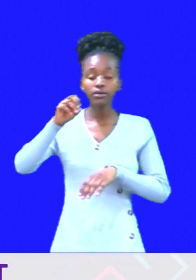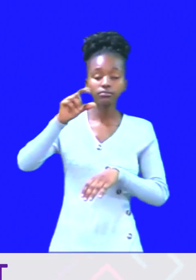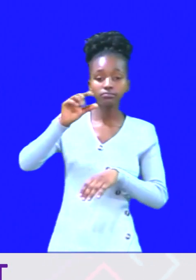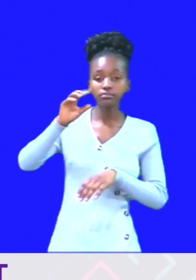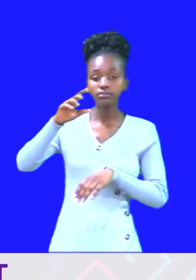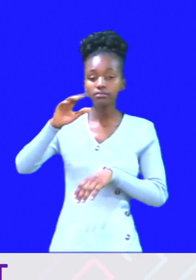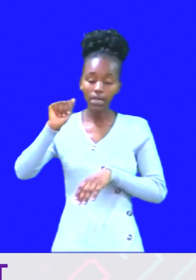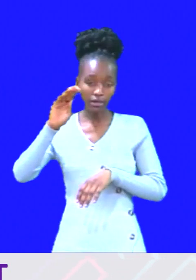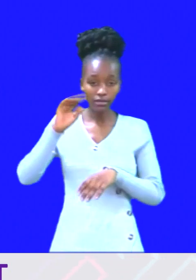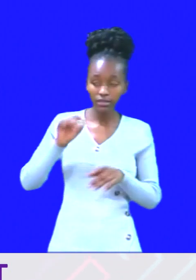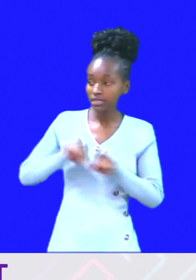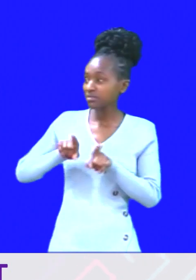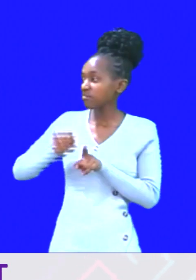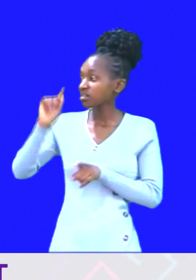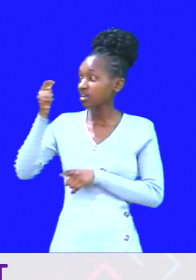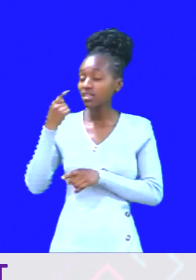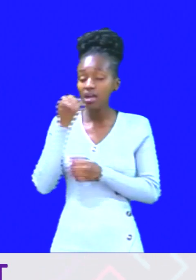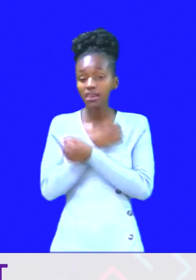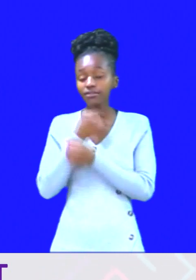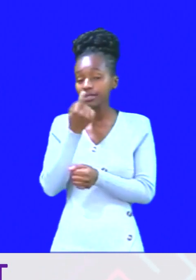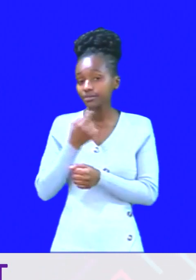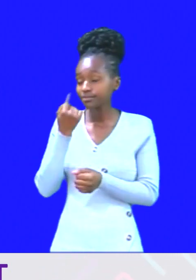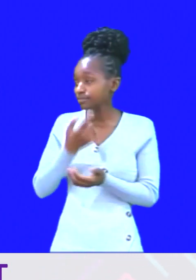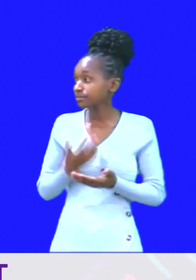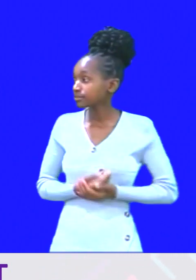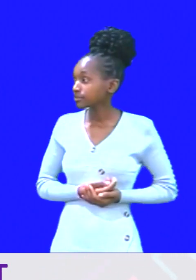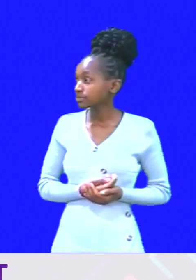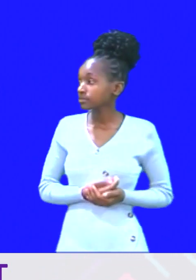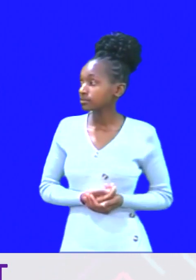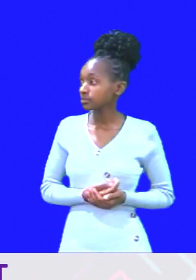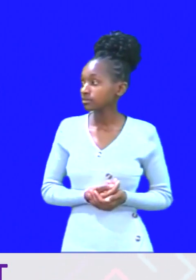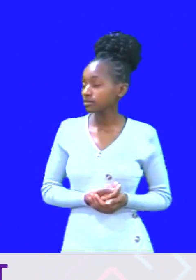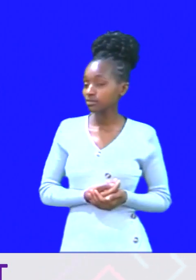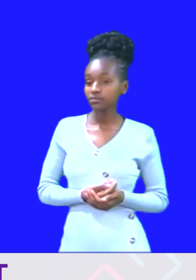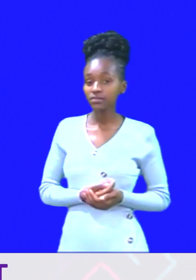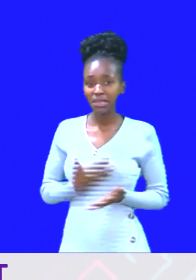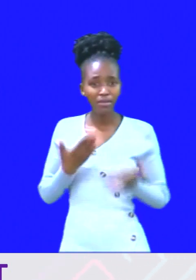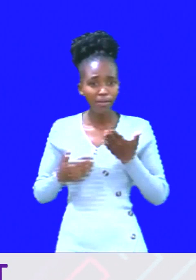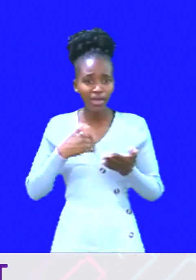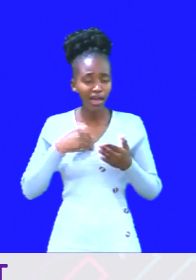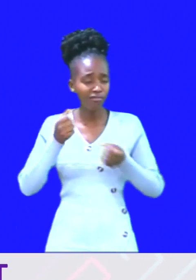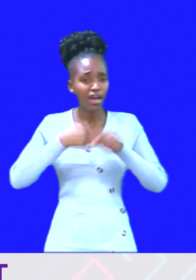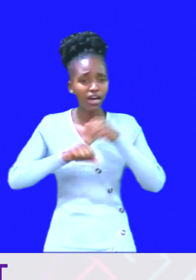How I think. Na Kenya? Kenya kuna action